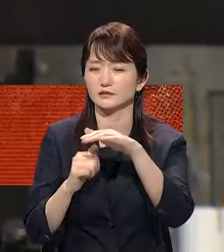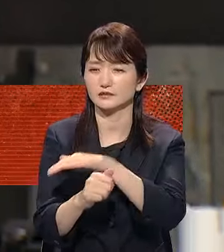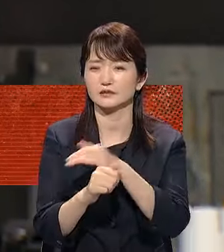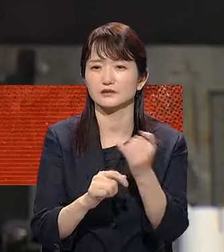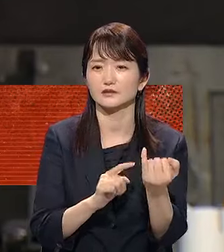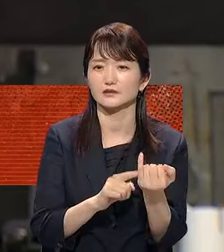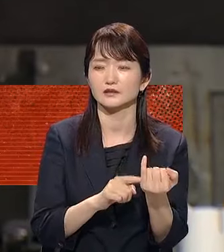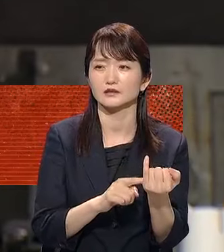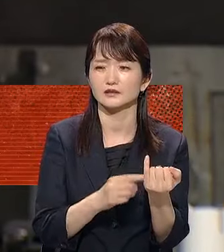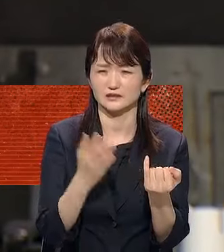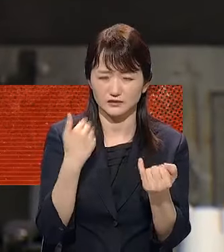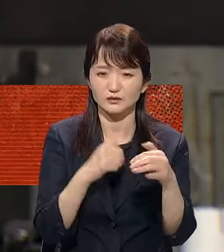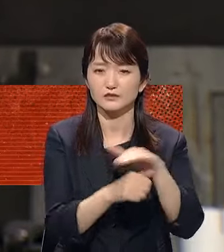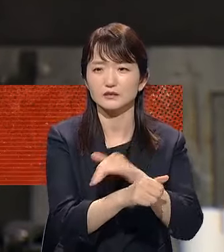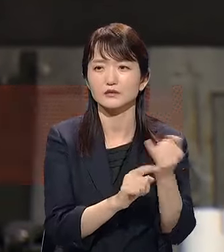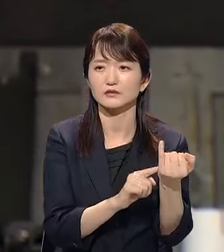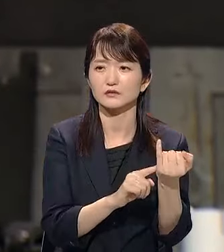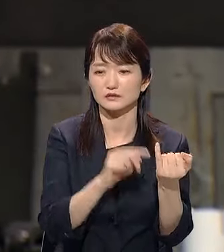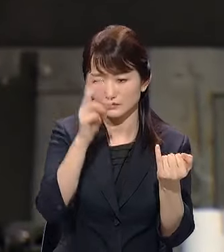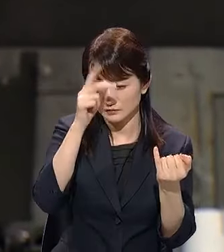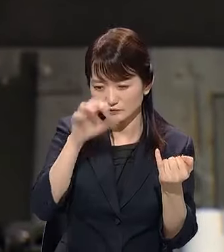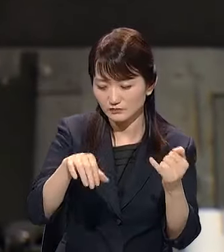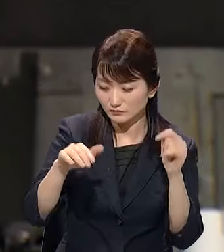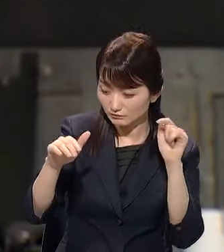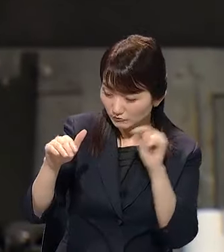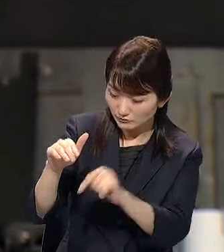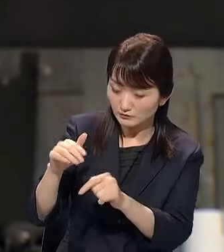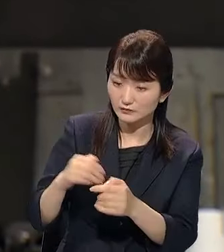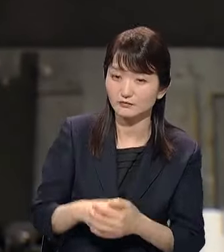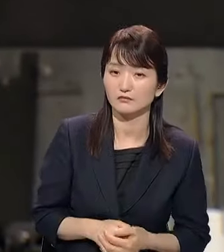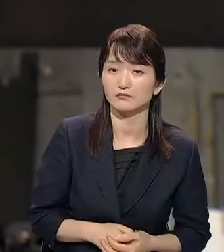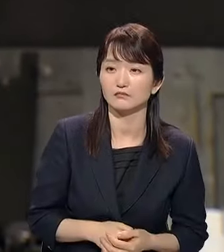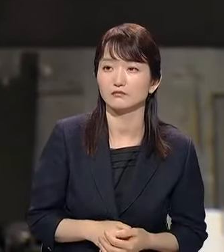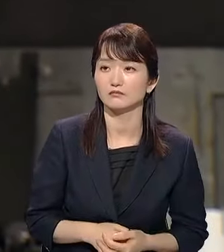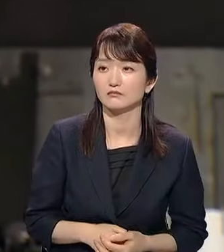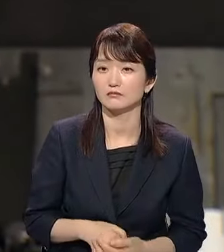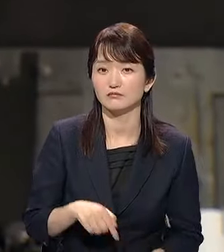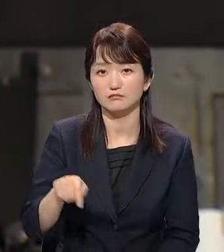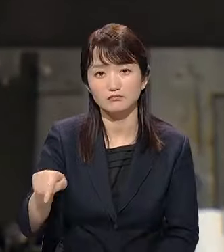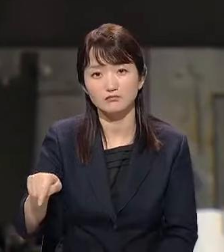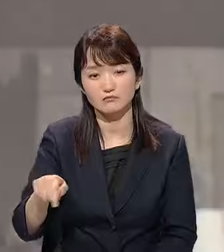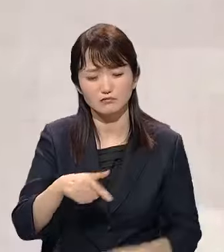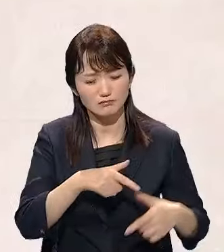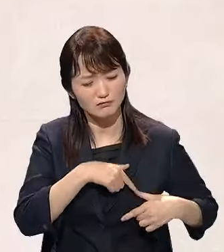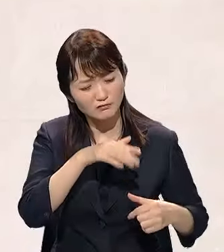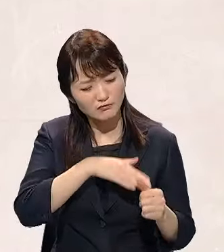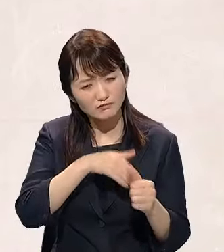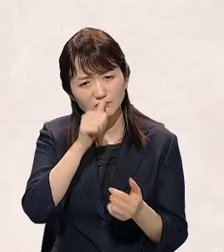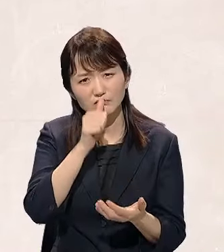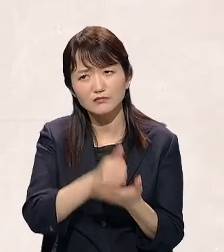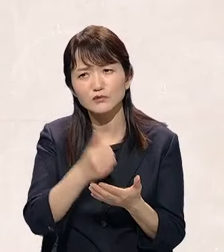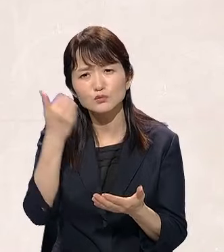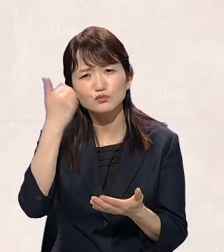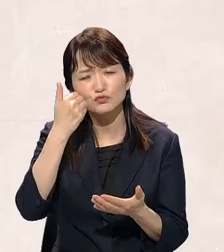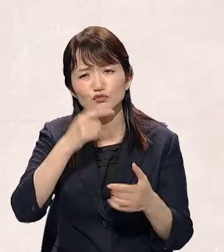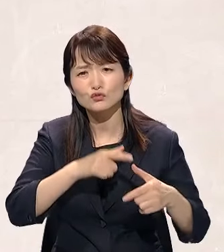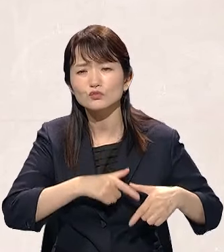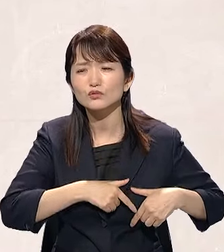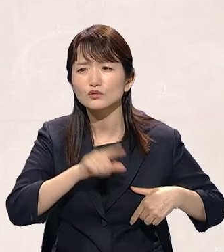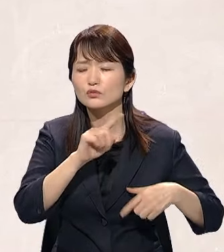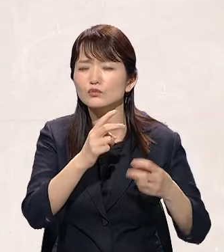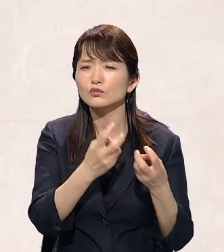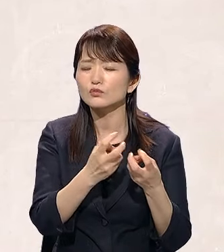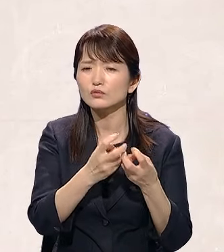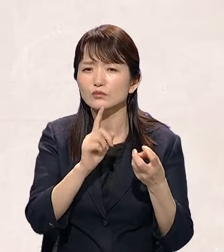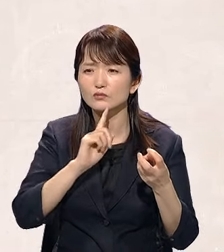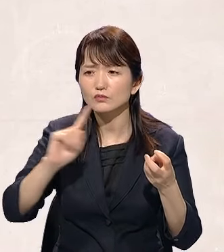전 대표죠. 처음에는 어떤 경찰서에 갔더니 그 경찰서에서 이거를 명예훼손으로 고소를 하면 누구의 명예를 어떻게 그